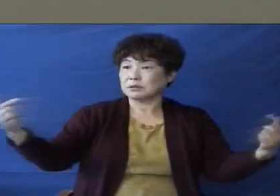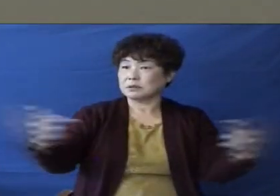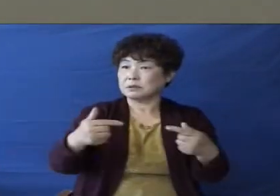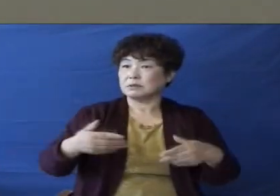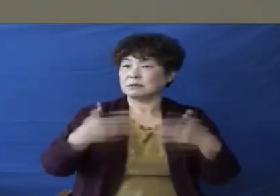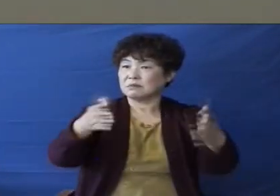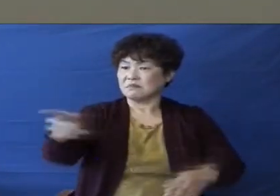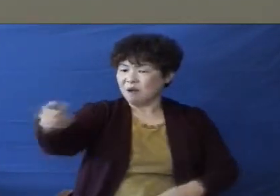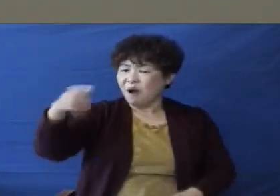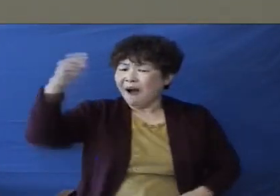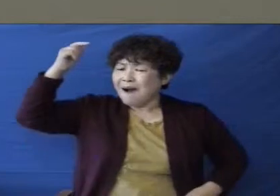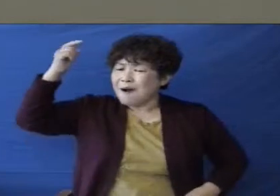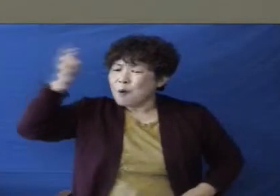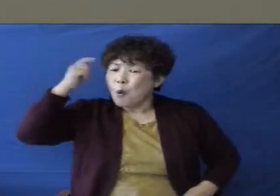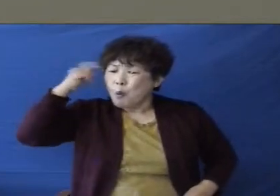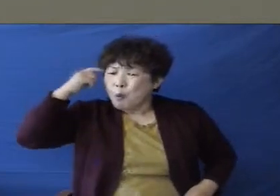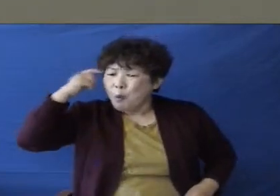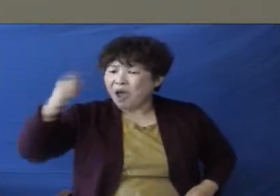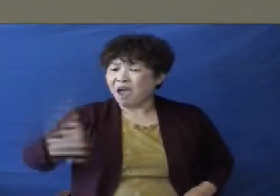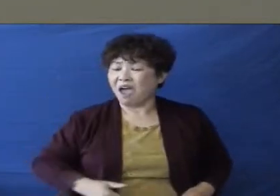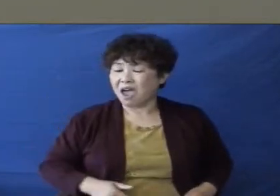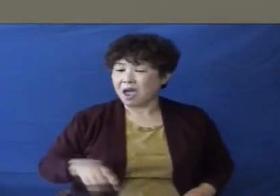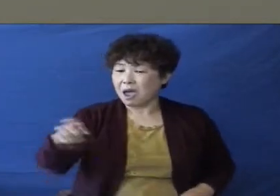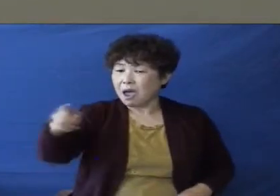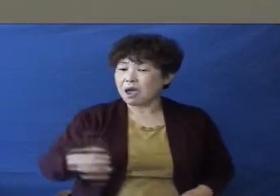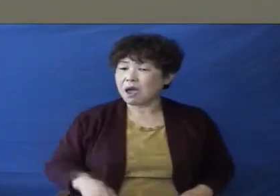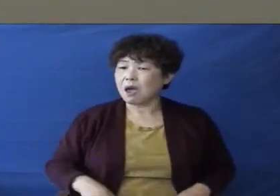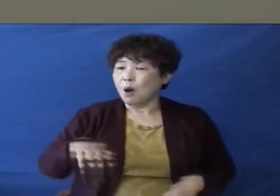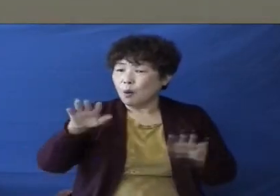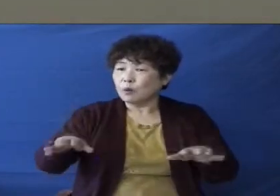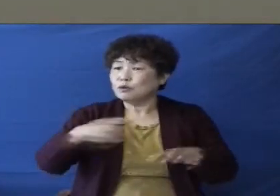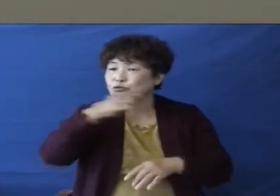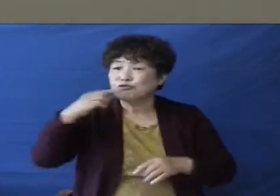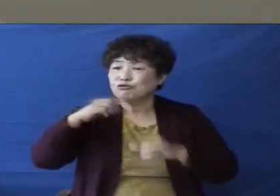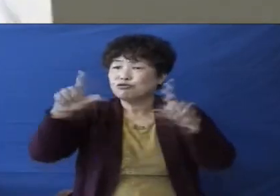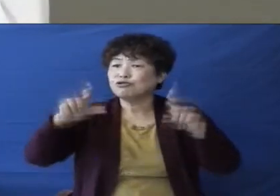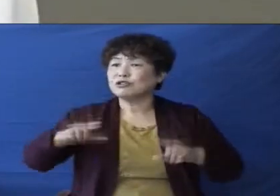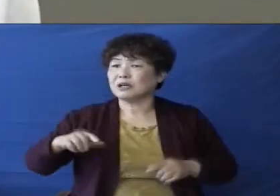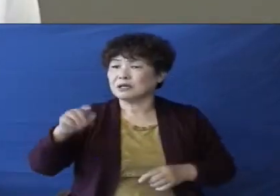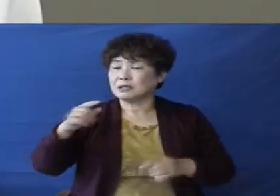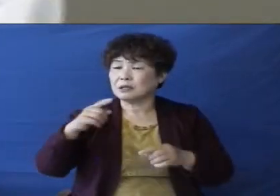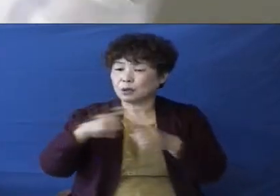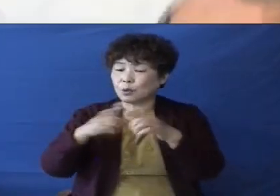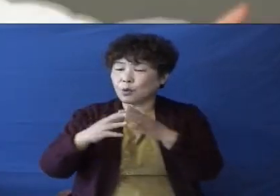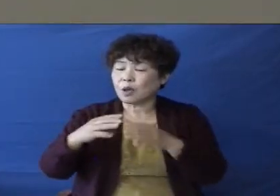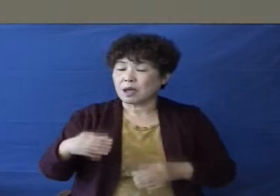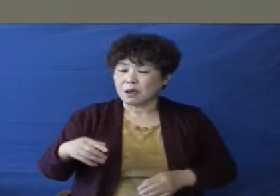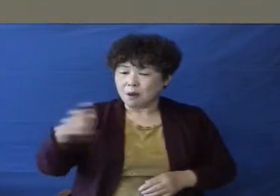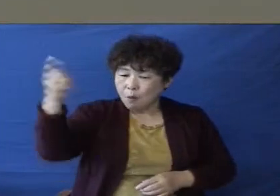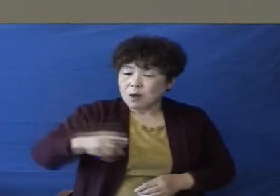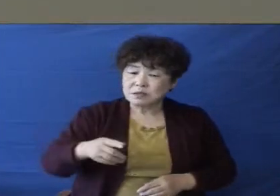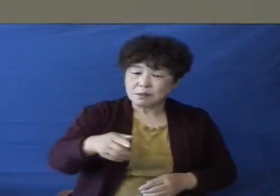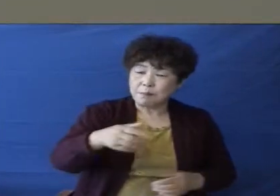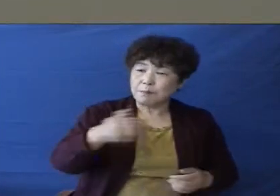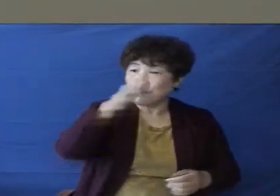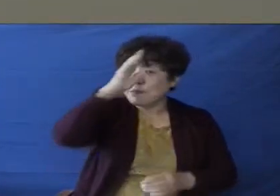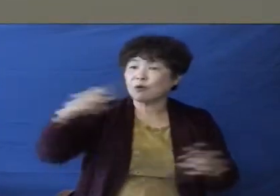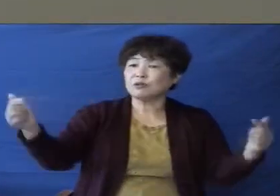외에 하지 말라고 하는 오늘 하냐고 이게 하나님의 사람 마저 이런 이런 의미에